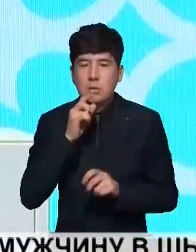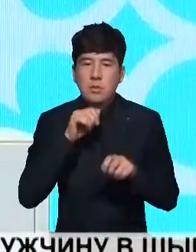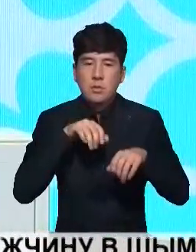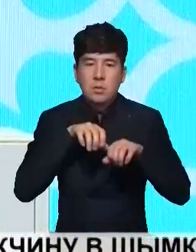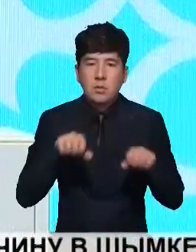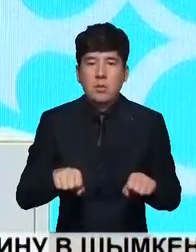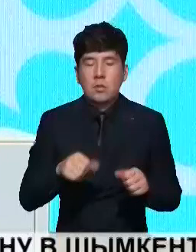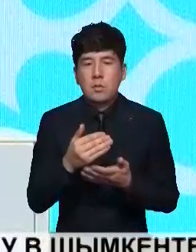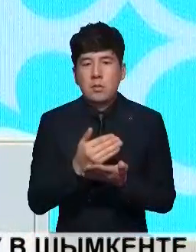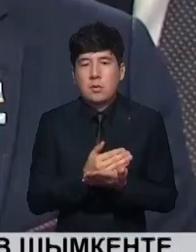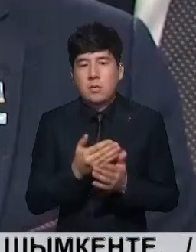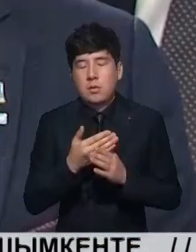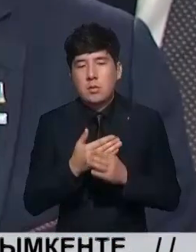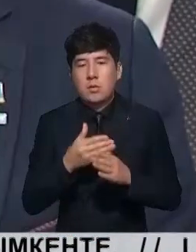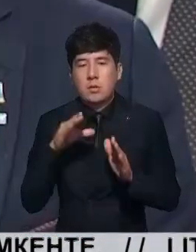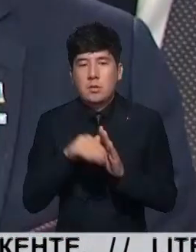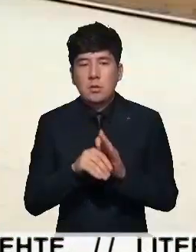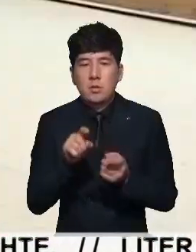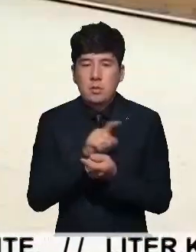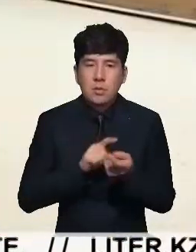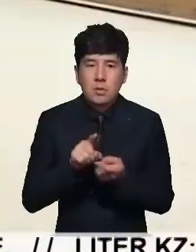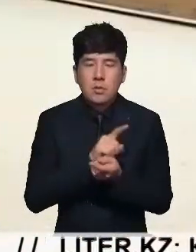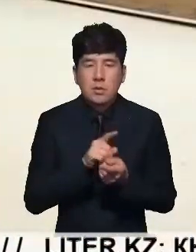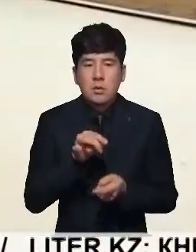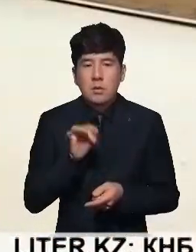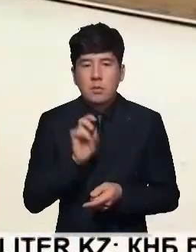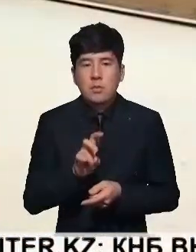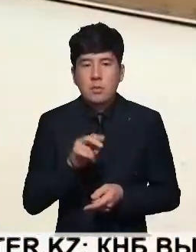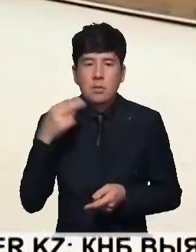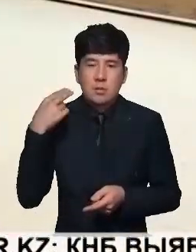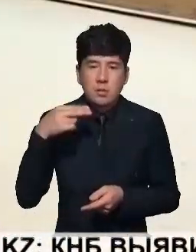порядок. В авангарде этих позитивных изменений стоят реформы нашего президента.